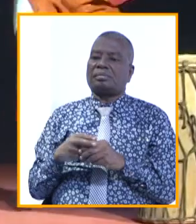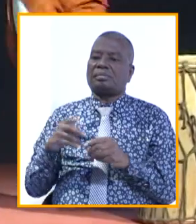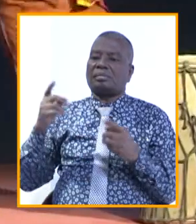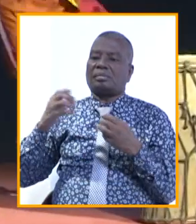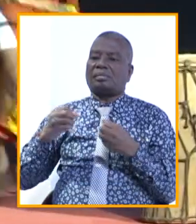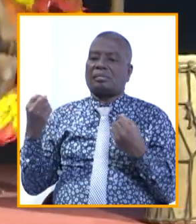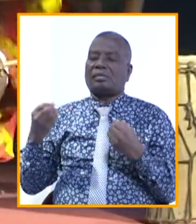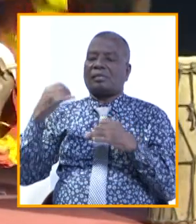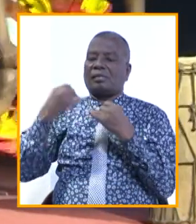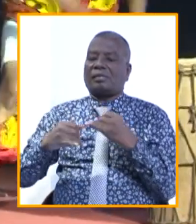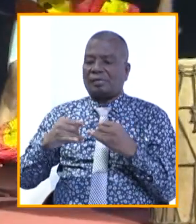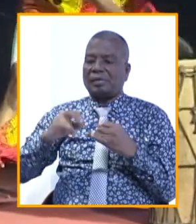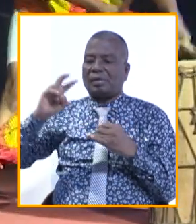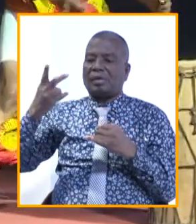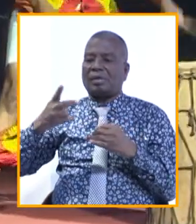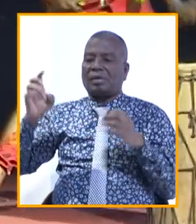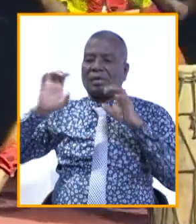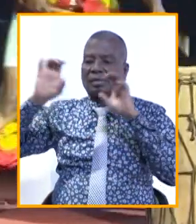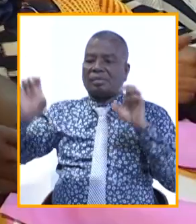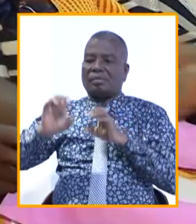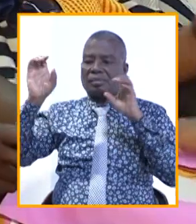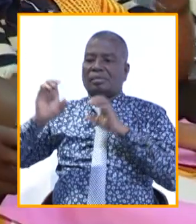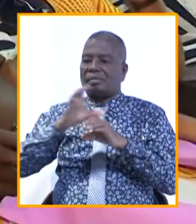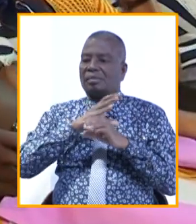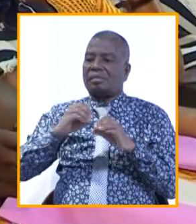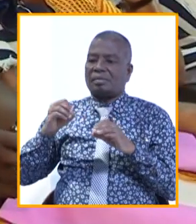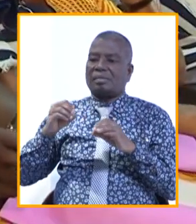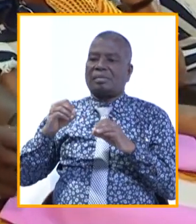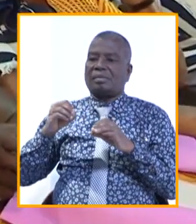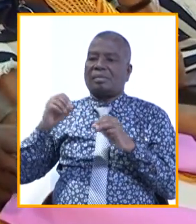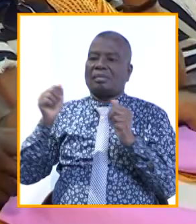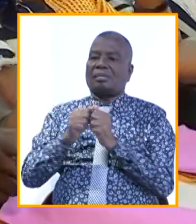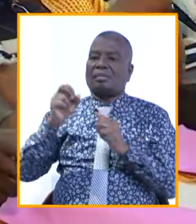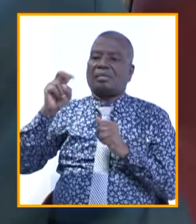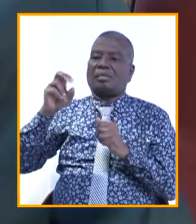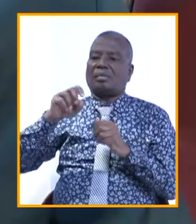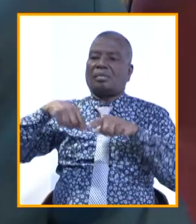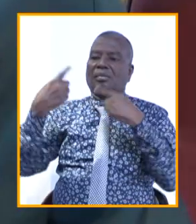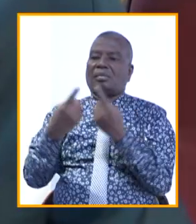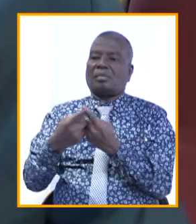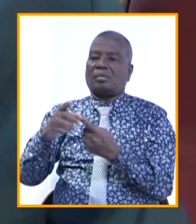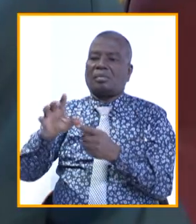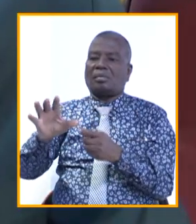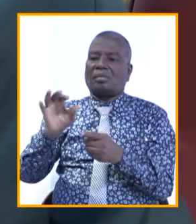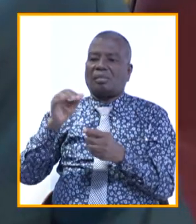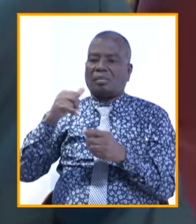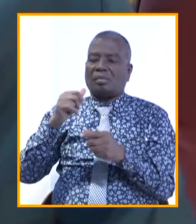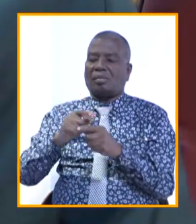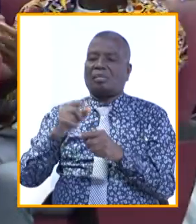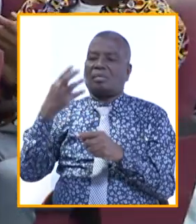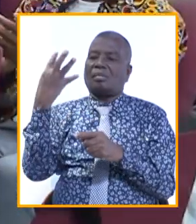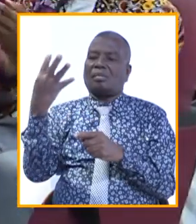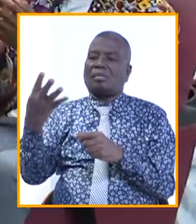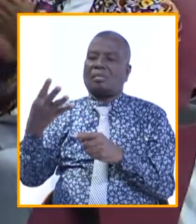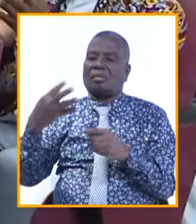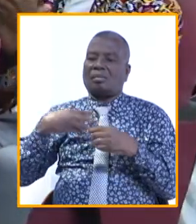Apothéose de la deuxième édition de l'émission des vacances « Il était une fois » de TV Boaké. Avec 12 groupes retenus pour les manches éliminatoires, seulement 4